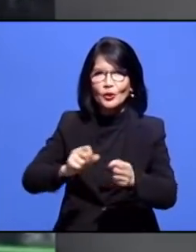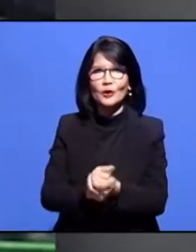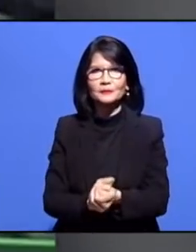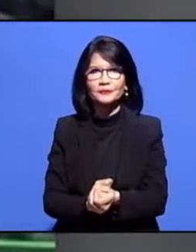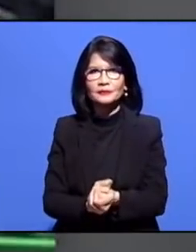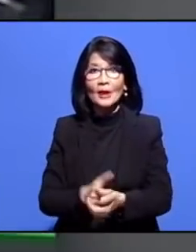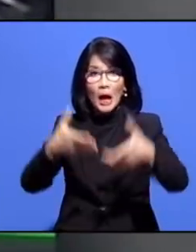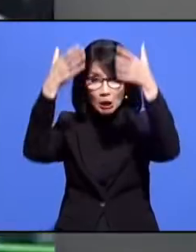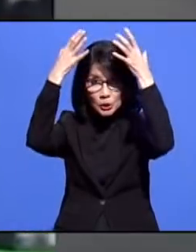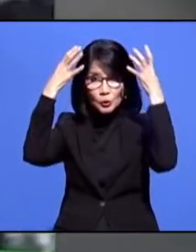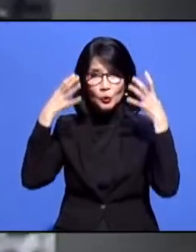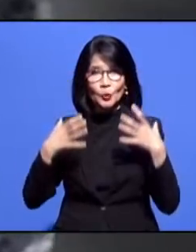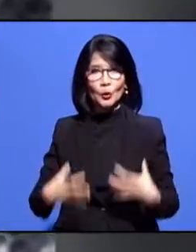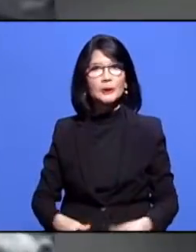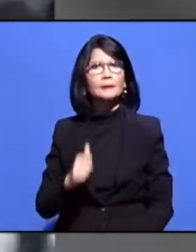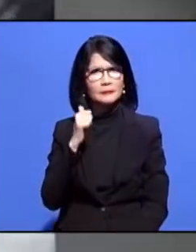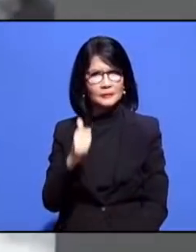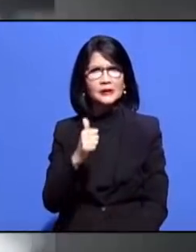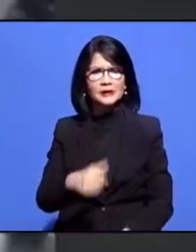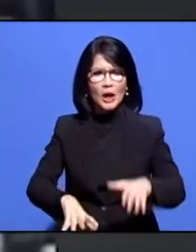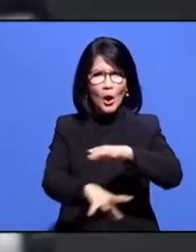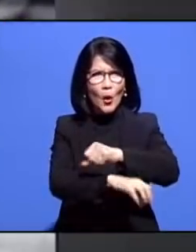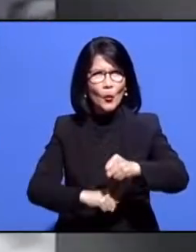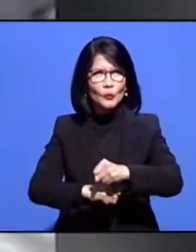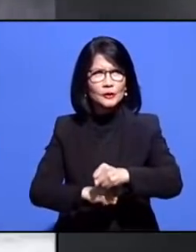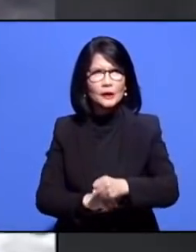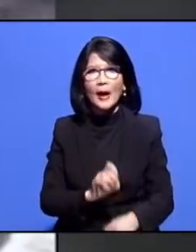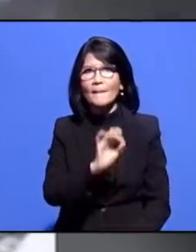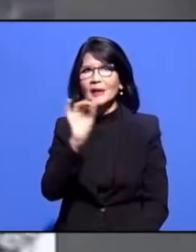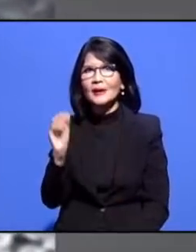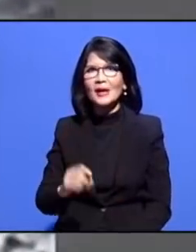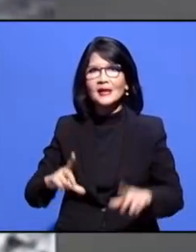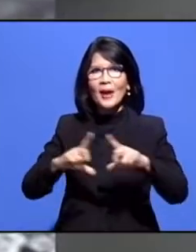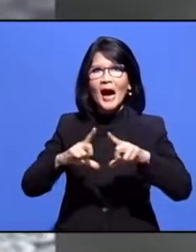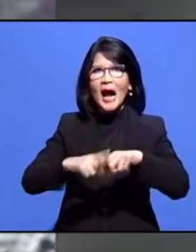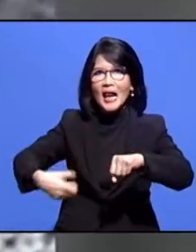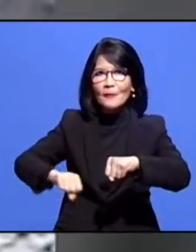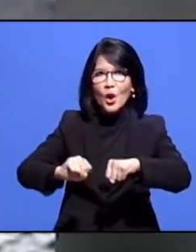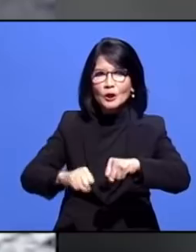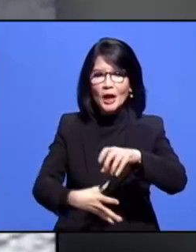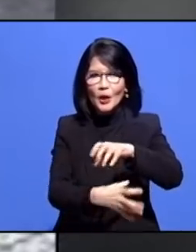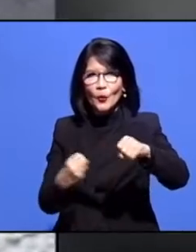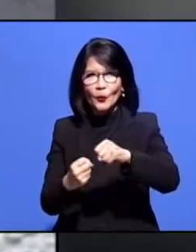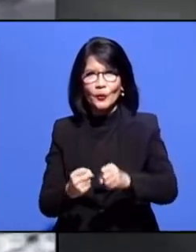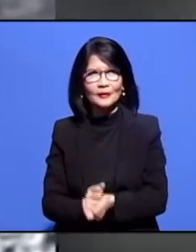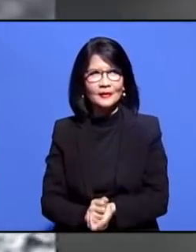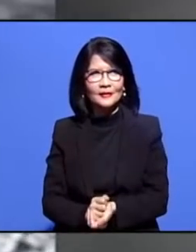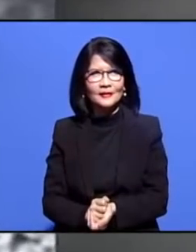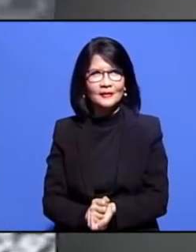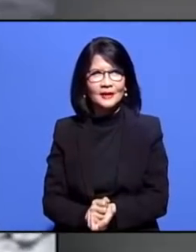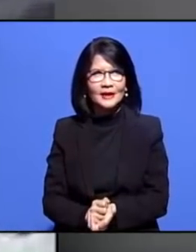Meski tertutup karung, ia lancar melancarkan aksi, menggondol sejumlah onderdil motor. Tapi, bak